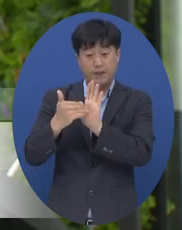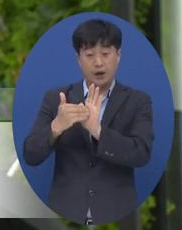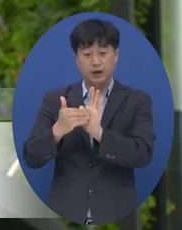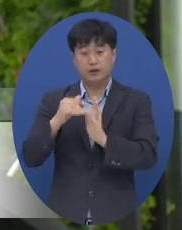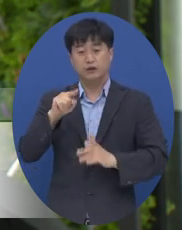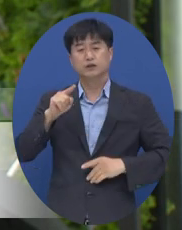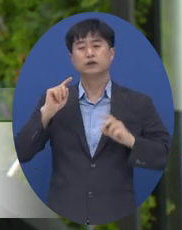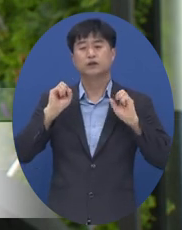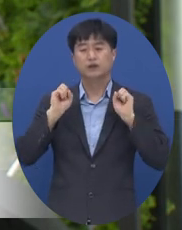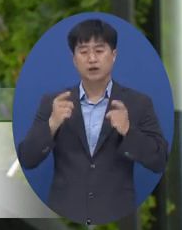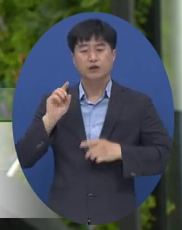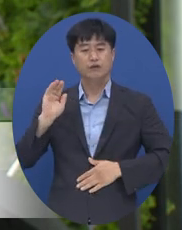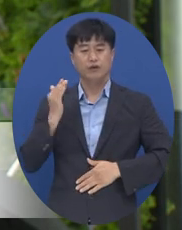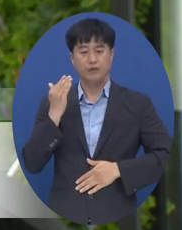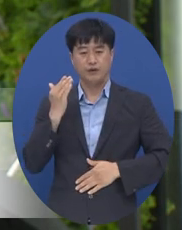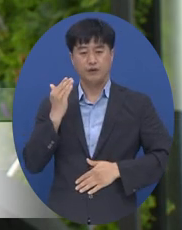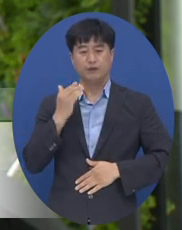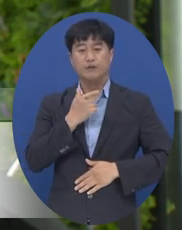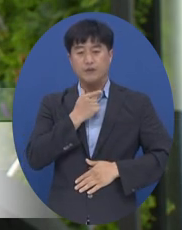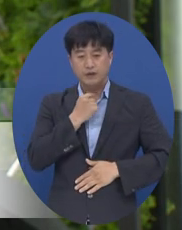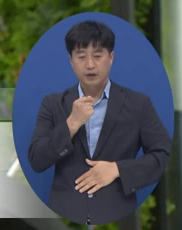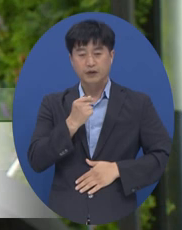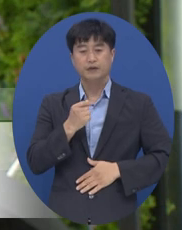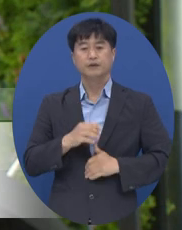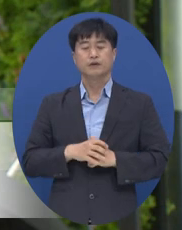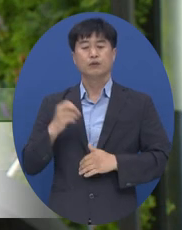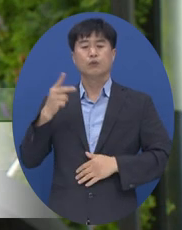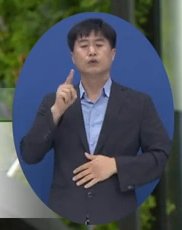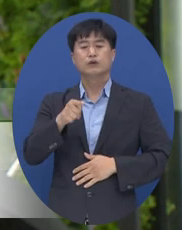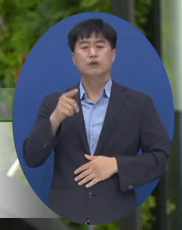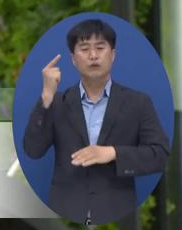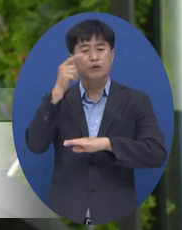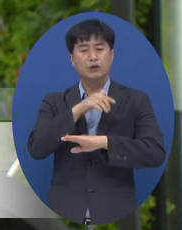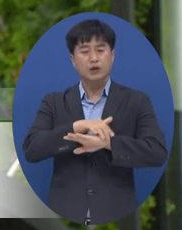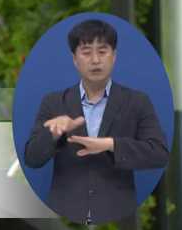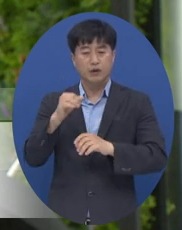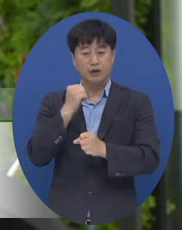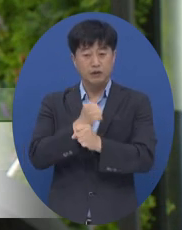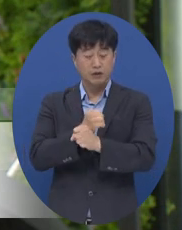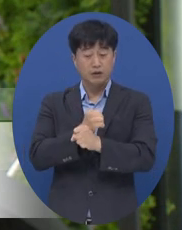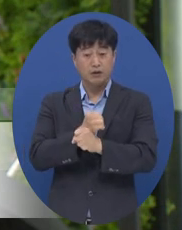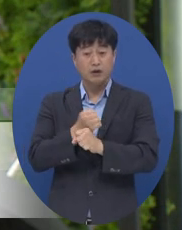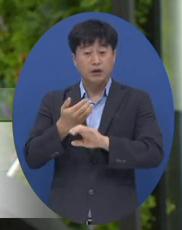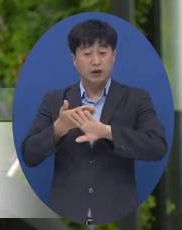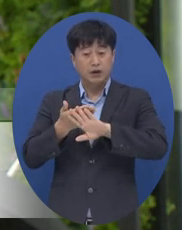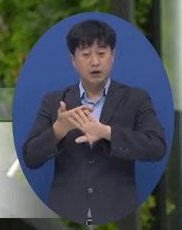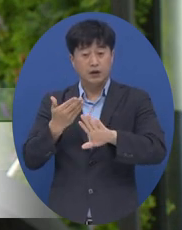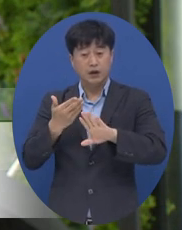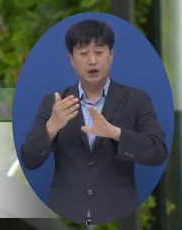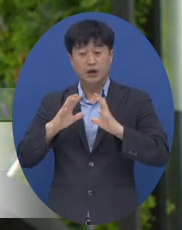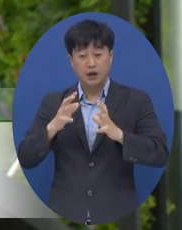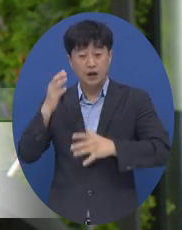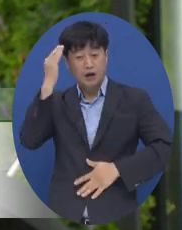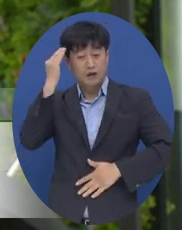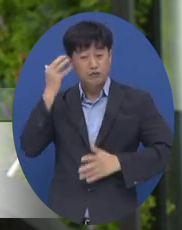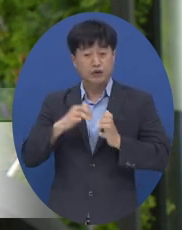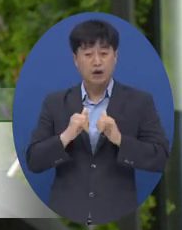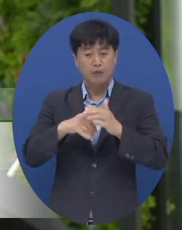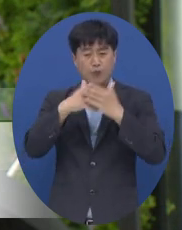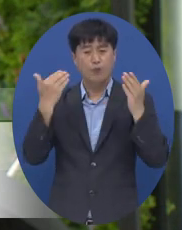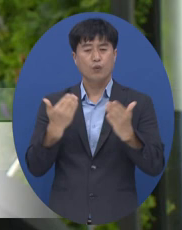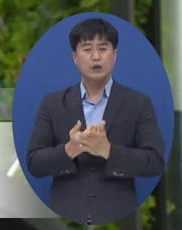확산을 억제하는 그런 계기가 됐으면 하는 바람이고요. 또한 이를 계획으로 해가지고